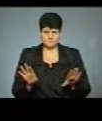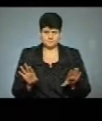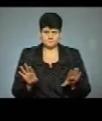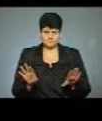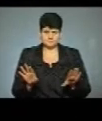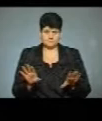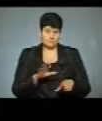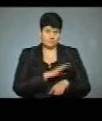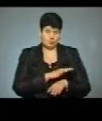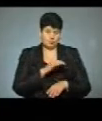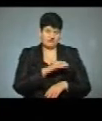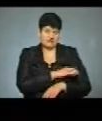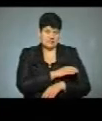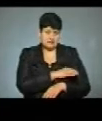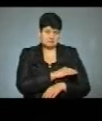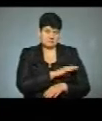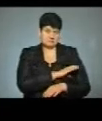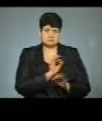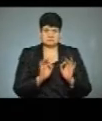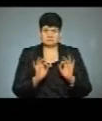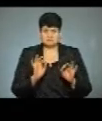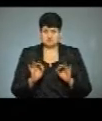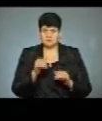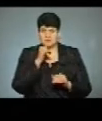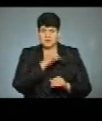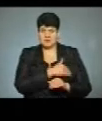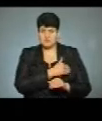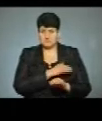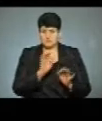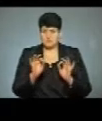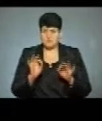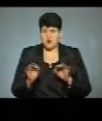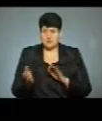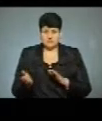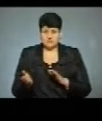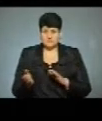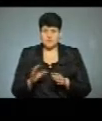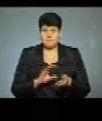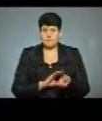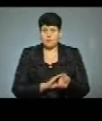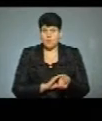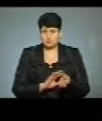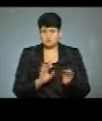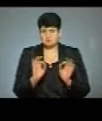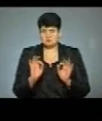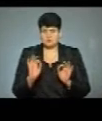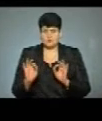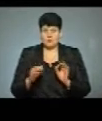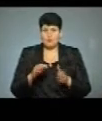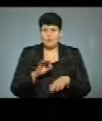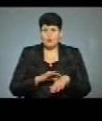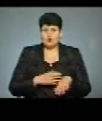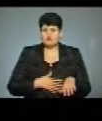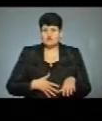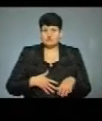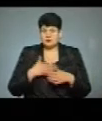Поміряв тиск, тиск нормальний, поміряв температуру нормальна, пульс нормально. Болі в животі